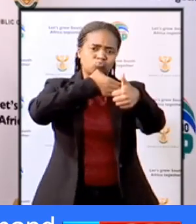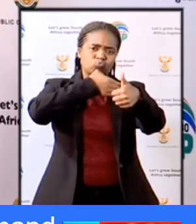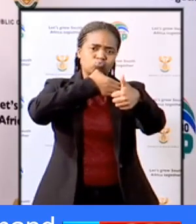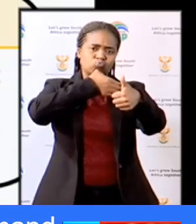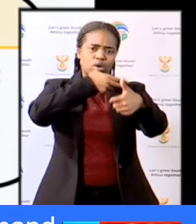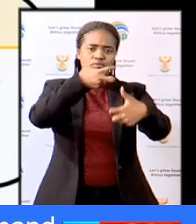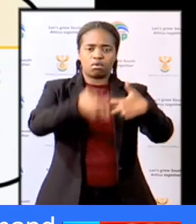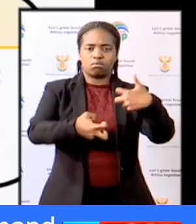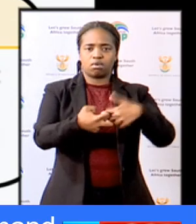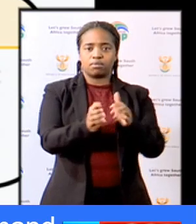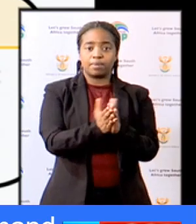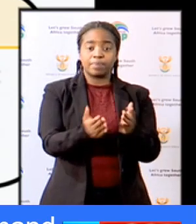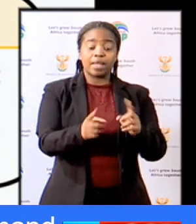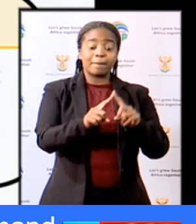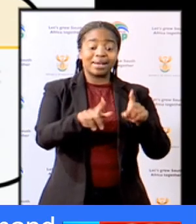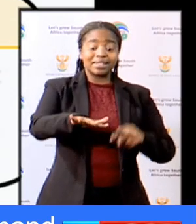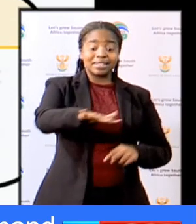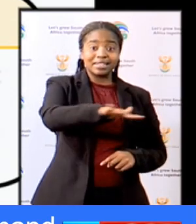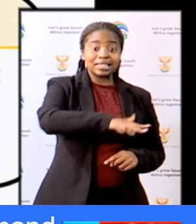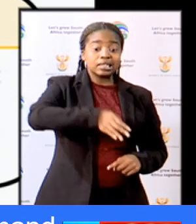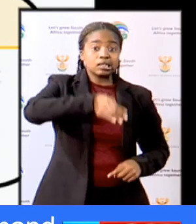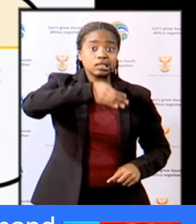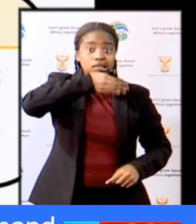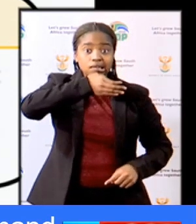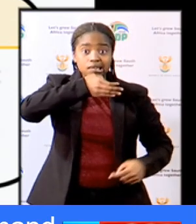Nalezo ndawo ezibuthengisayo